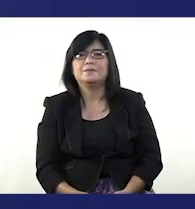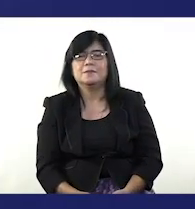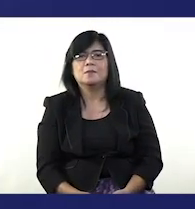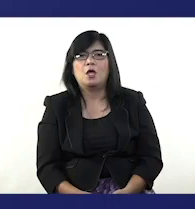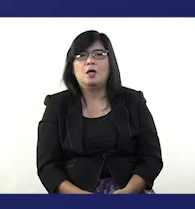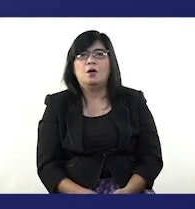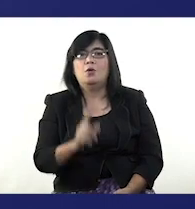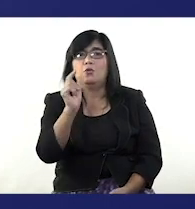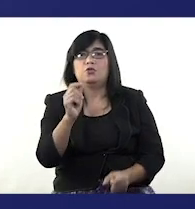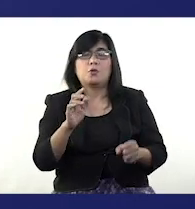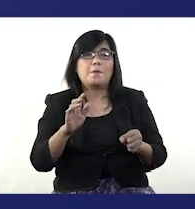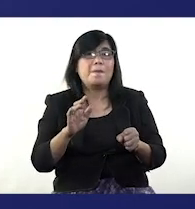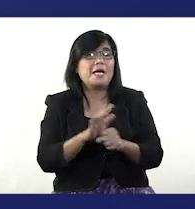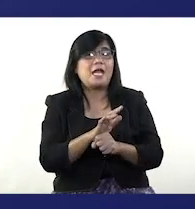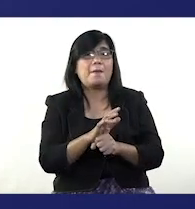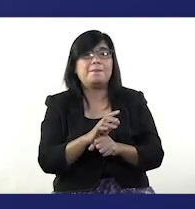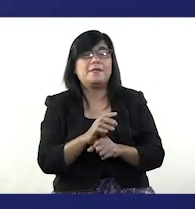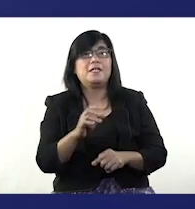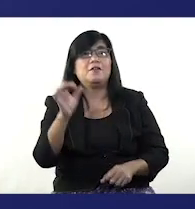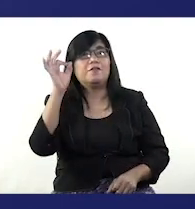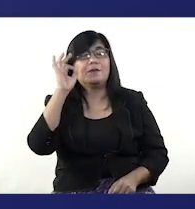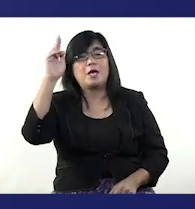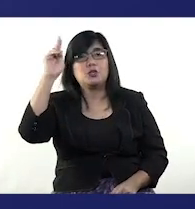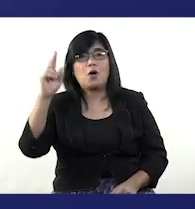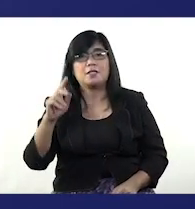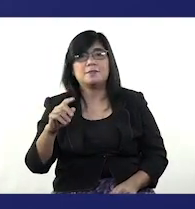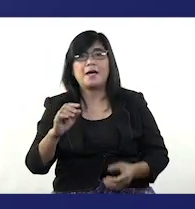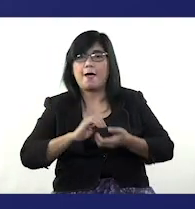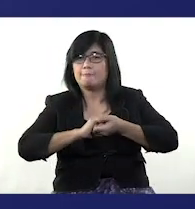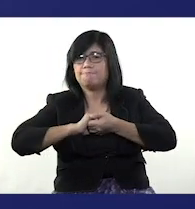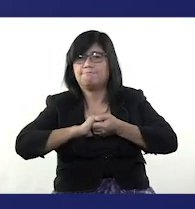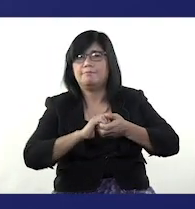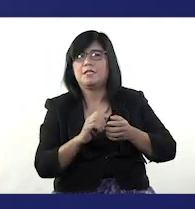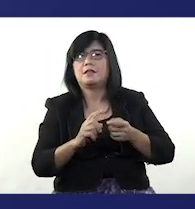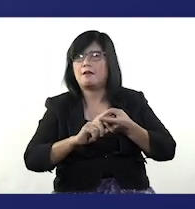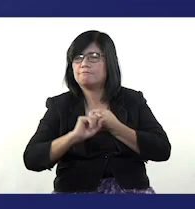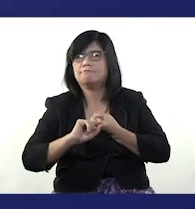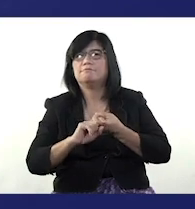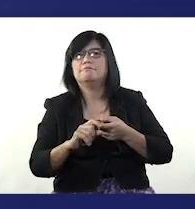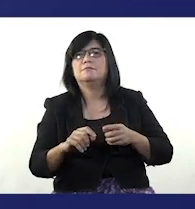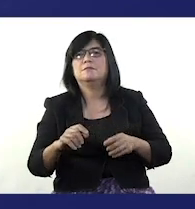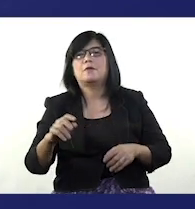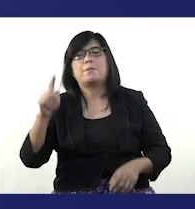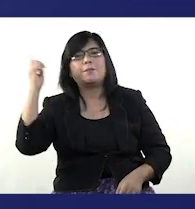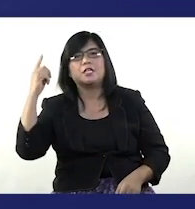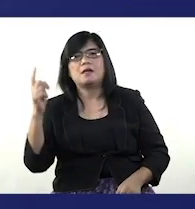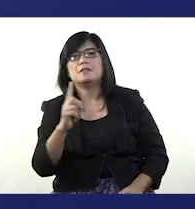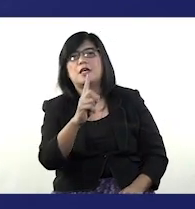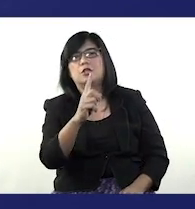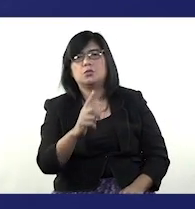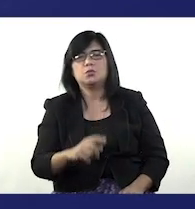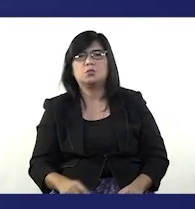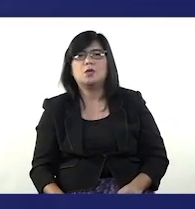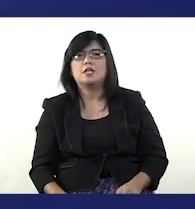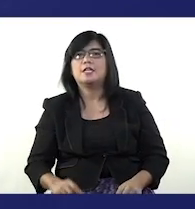menggenapi rencana Tuhan bagi kita sebagai Mitra negara sebagai Mitra pemerintah tanggung jawab kita Hai menjadi warga negara yang aktif dan bertanggung